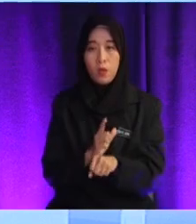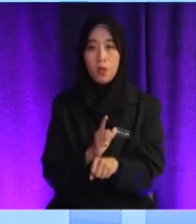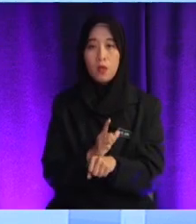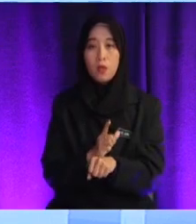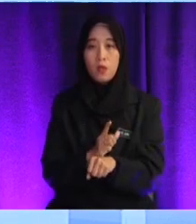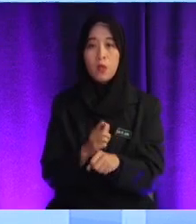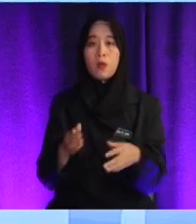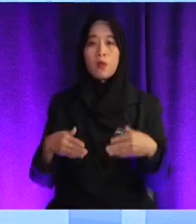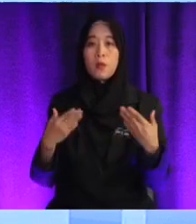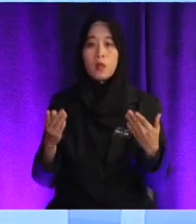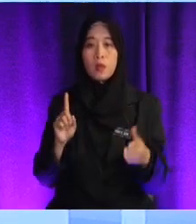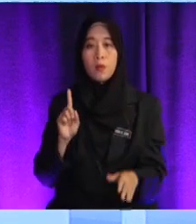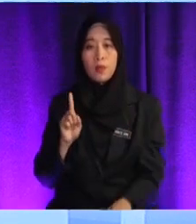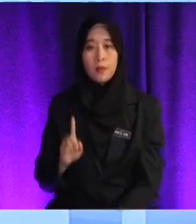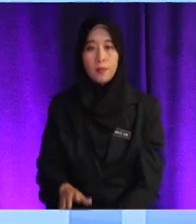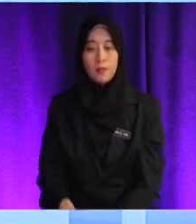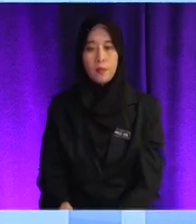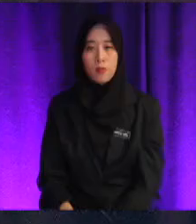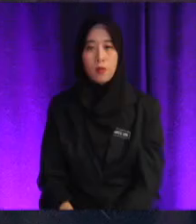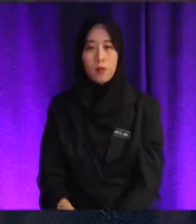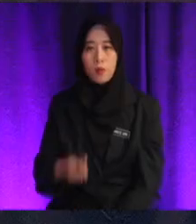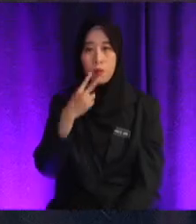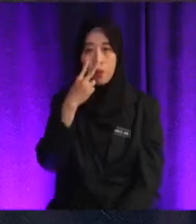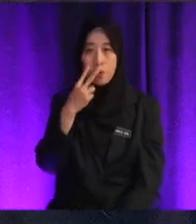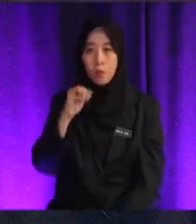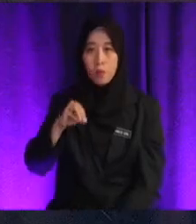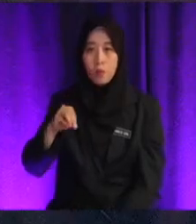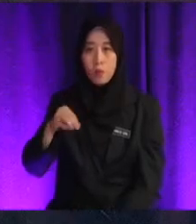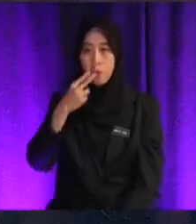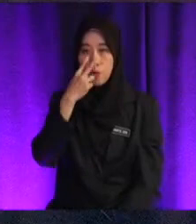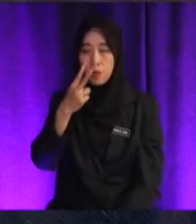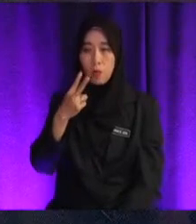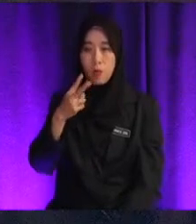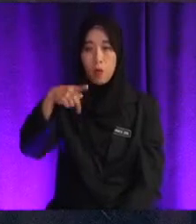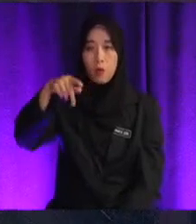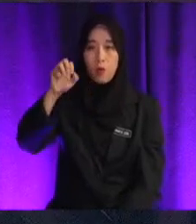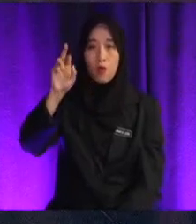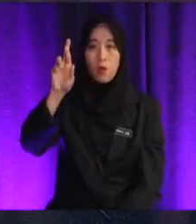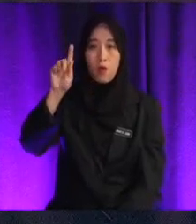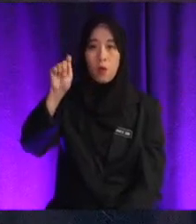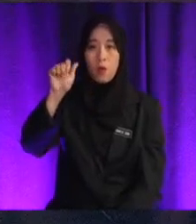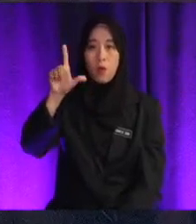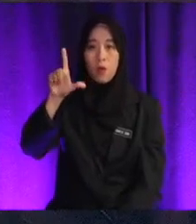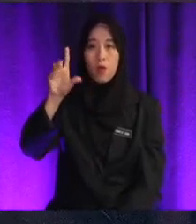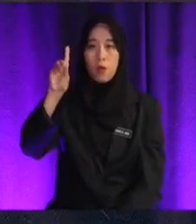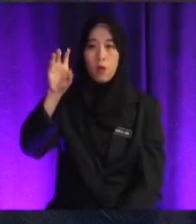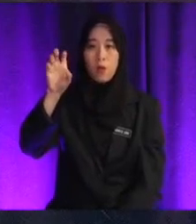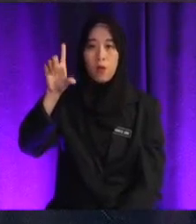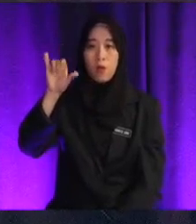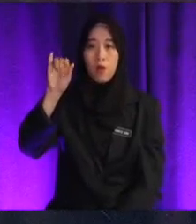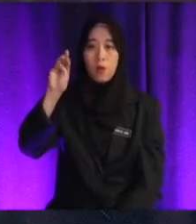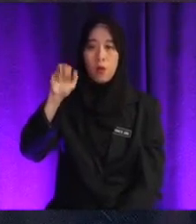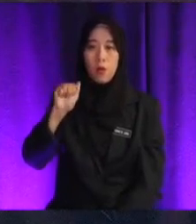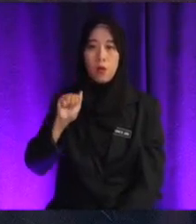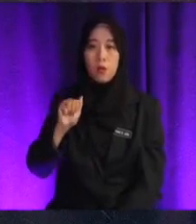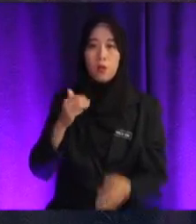macam mana, cikgu? Dekat mana? Murid-murid boleh layari portal D5. Ya. Okey. Baik. Terima kasih banyak kepada Cikgu